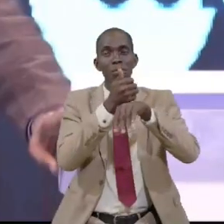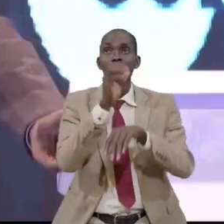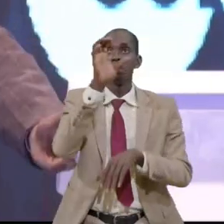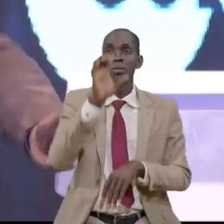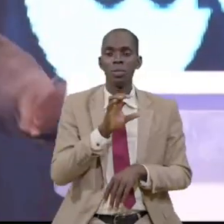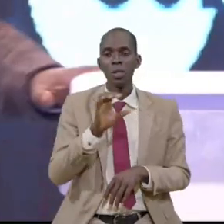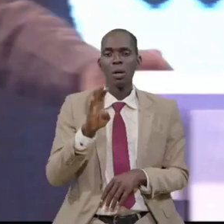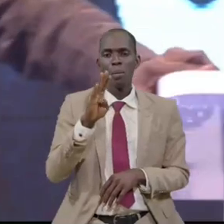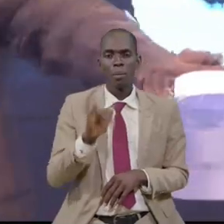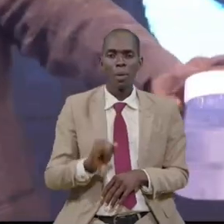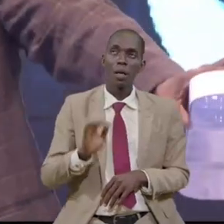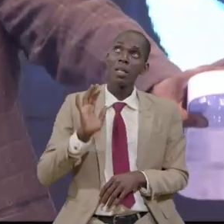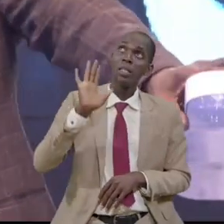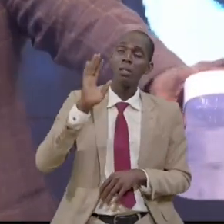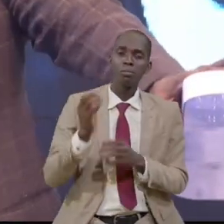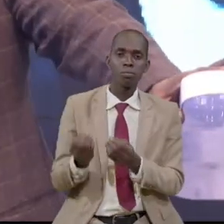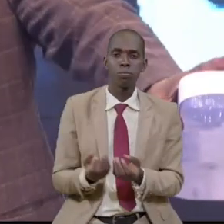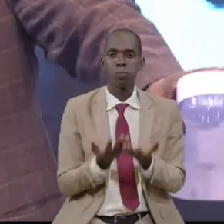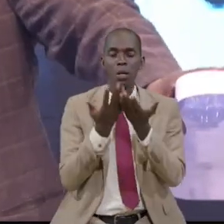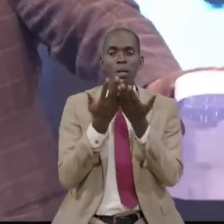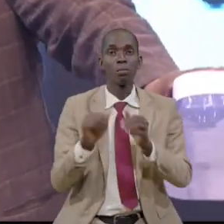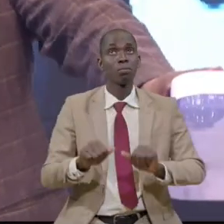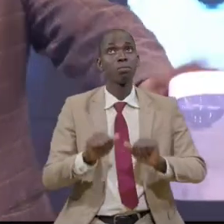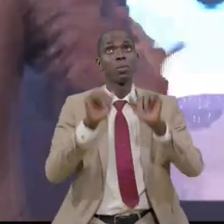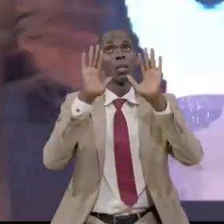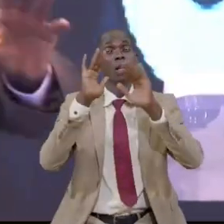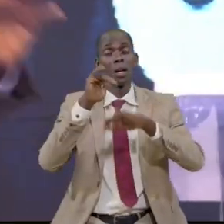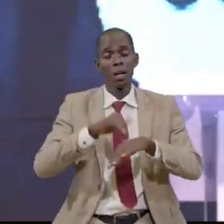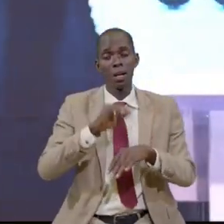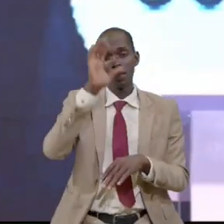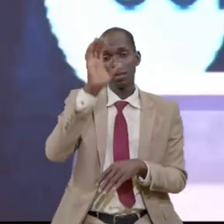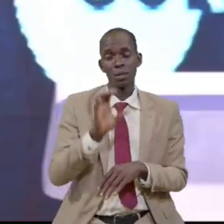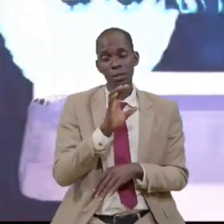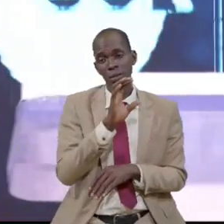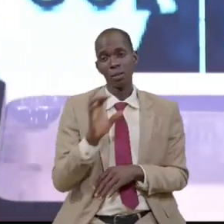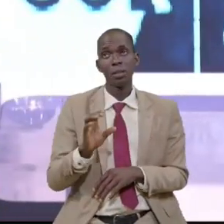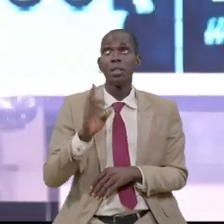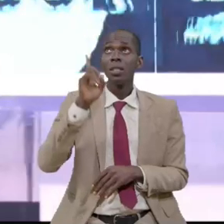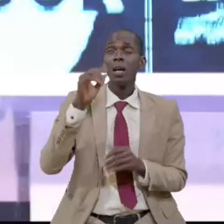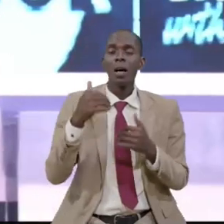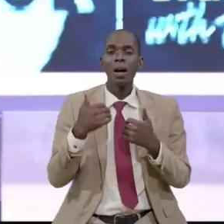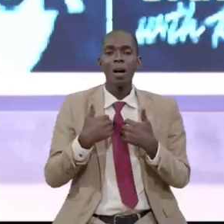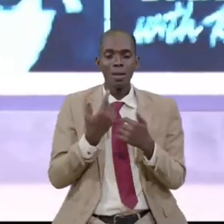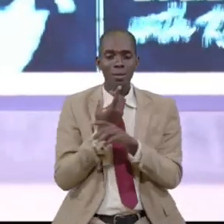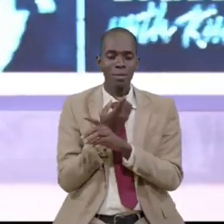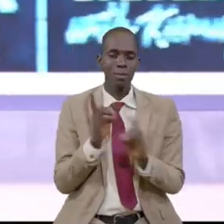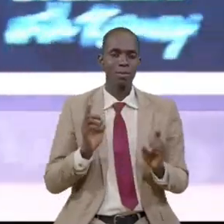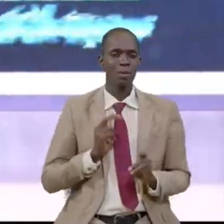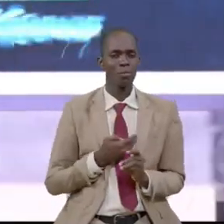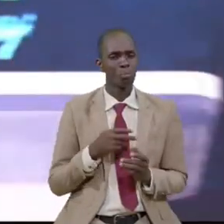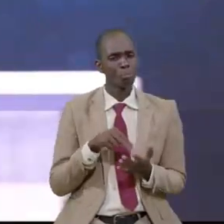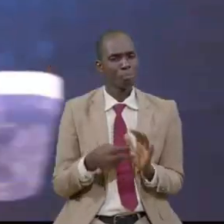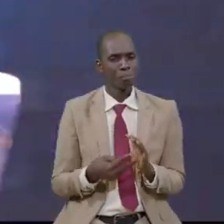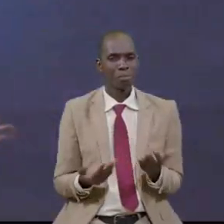au calvaire, par ce qu'il a fait à la croix, qui nous a délivrés. Cela veut dire